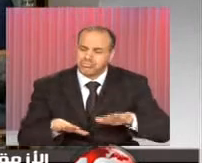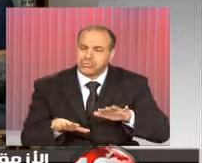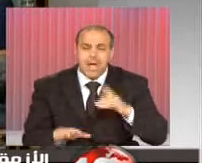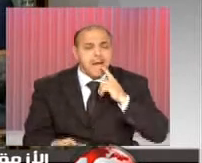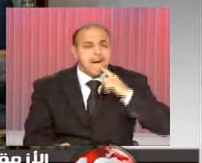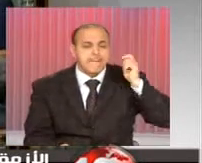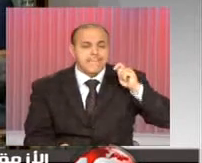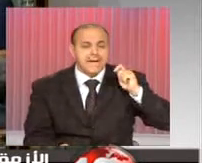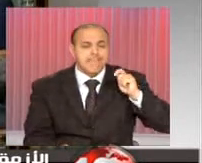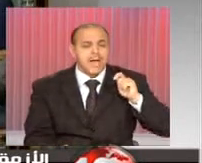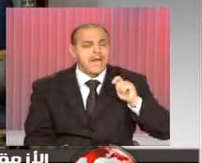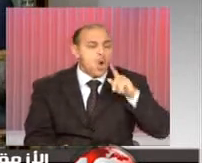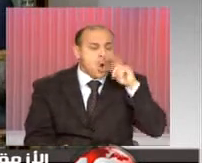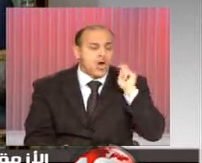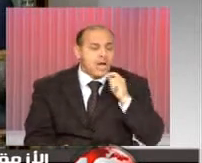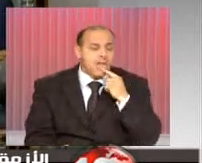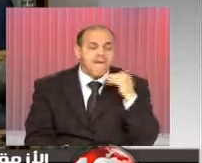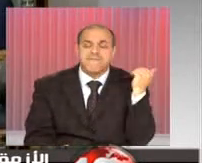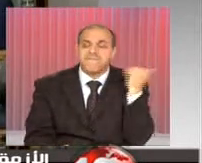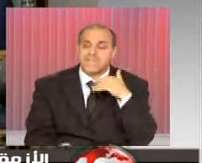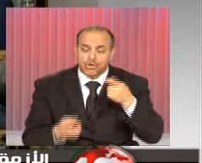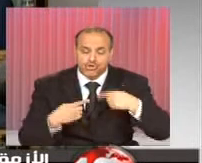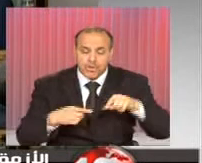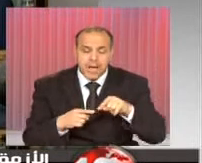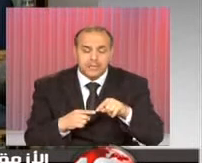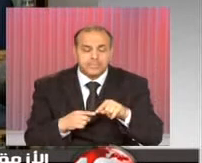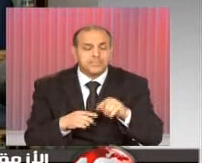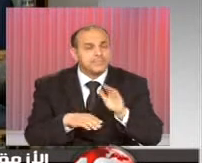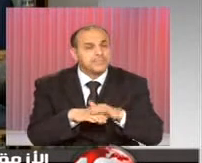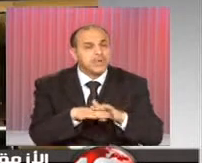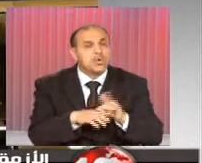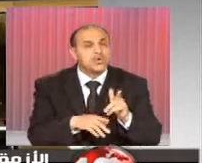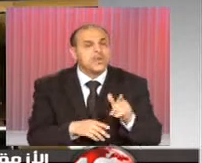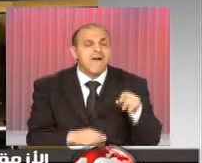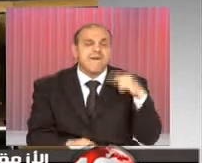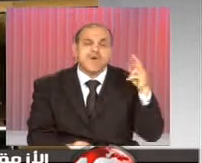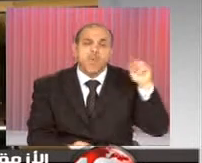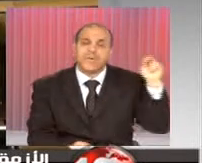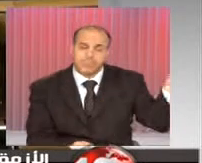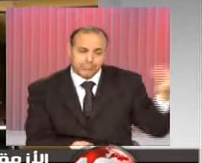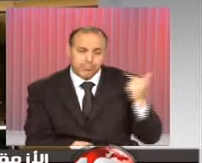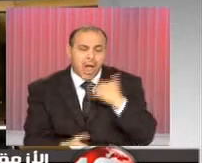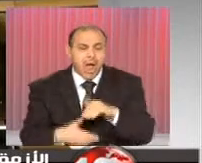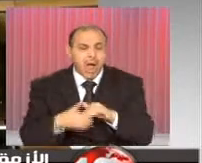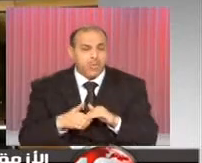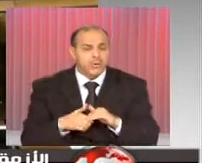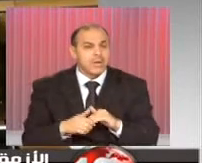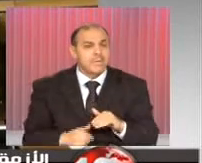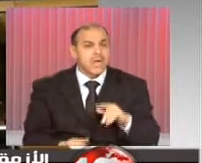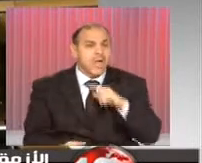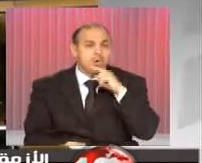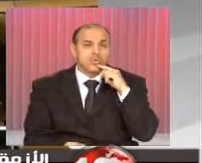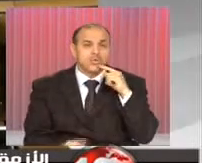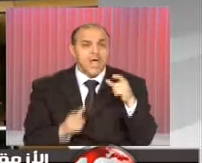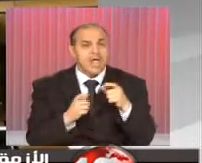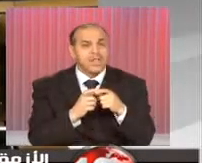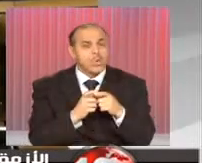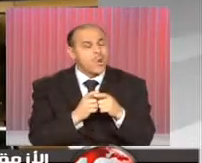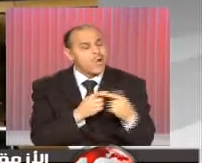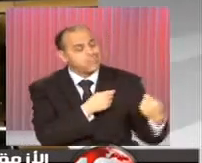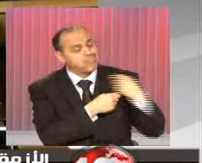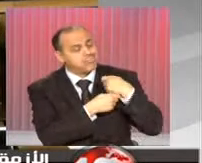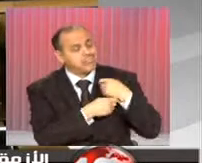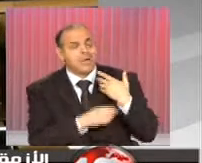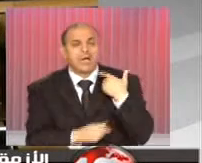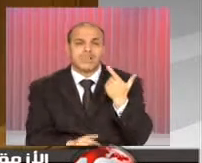البرلمان الأوكراني في جلسة طارئة توجيه مناشدة إلى المجتمع المدني باعتبار روسيا دولة معتدية،